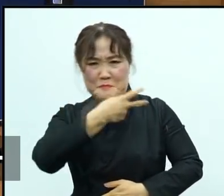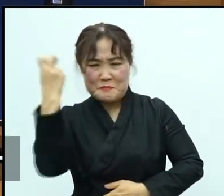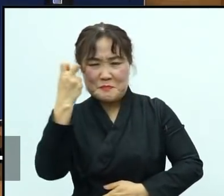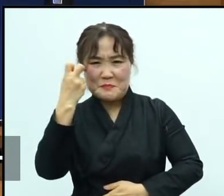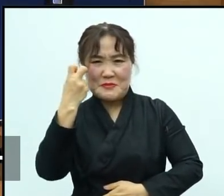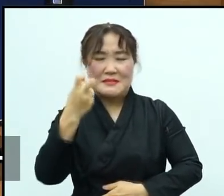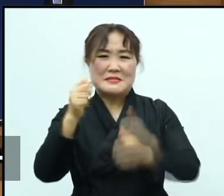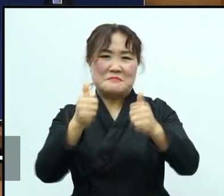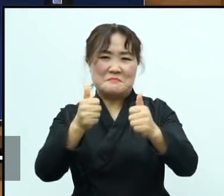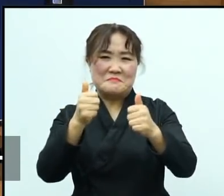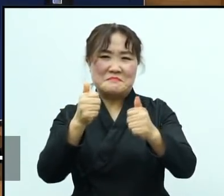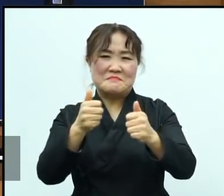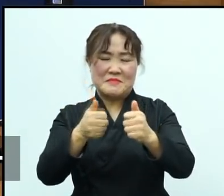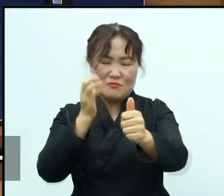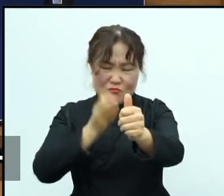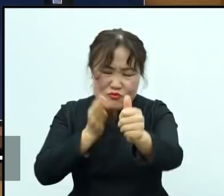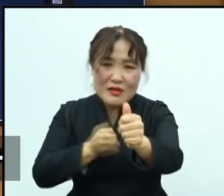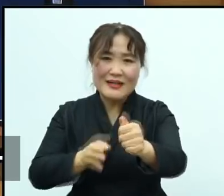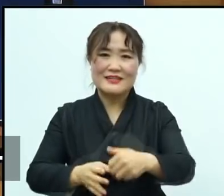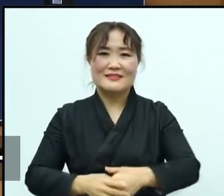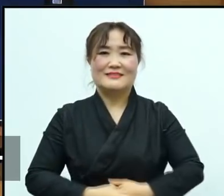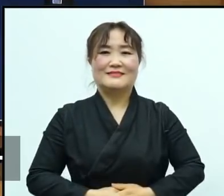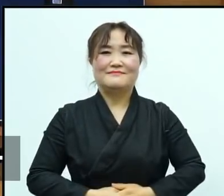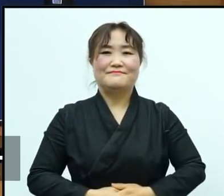것으로 믿습니다.